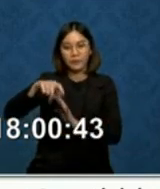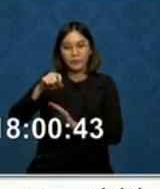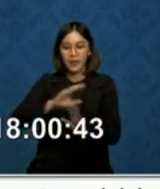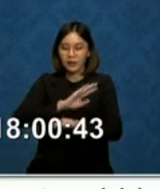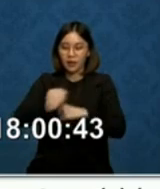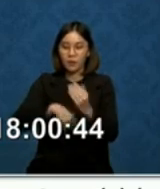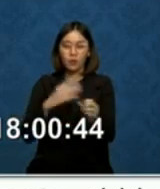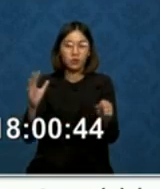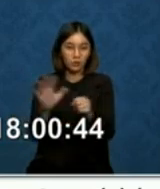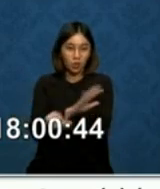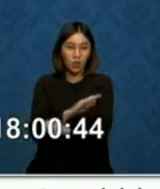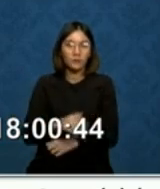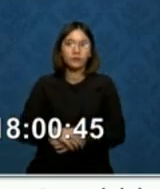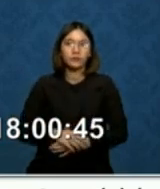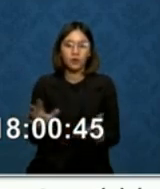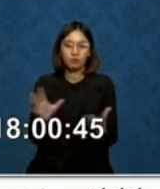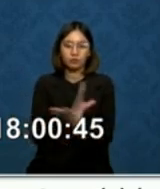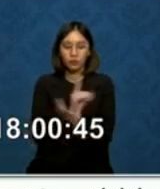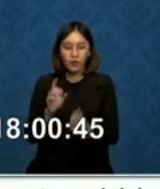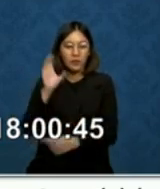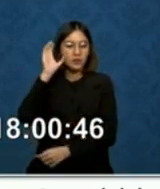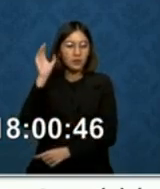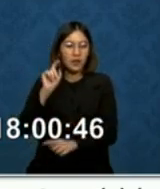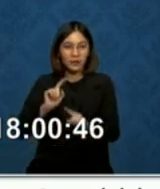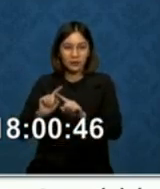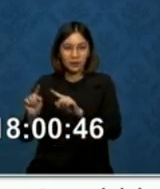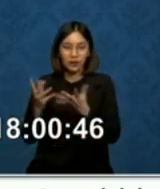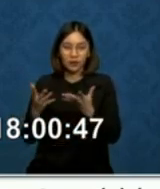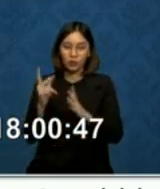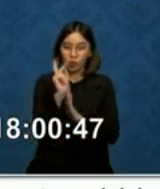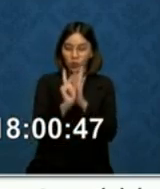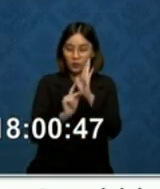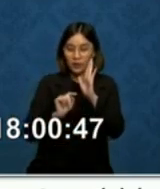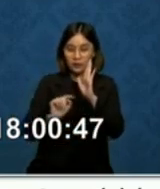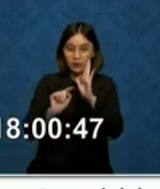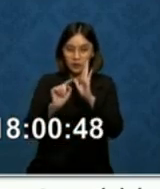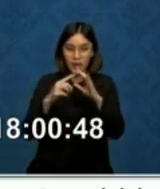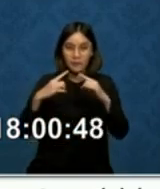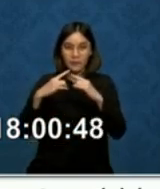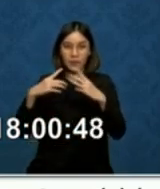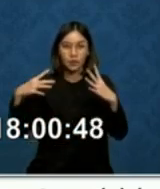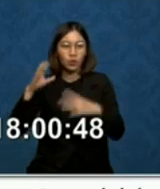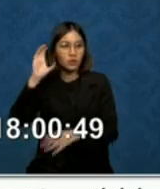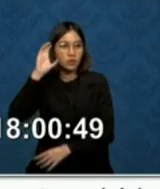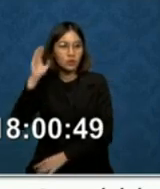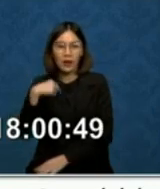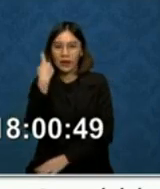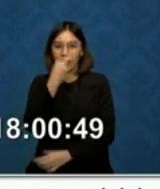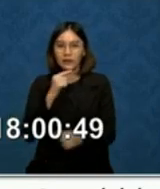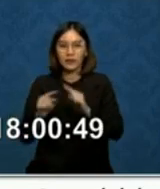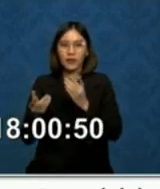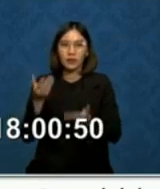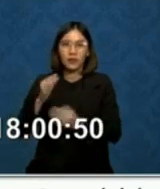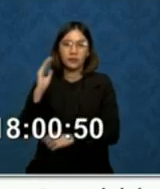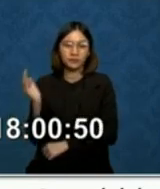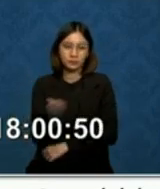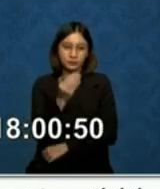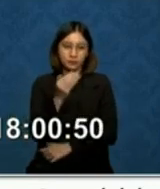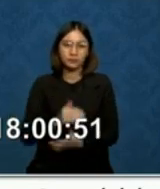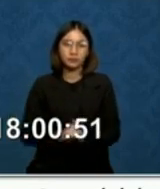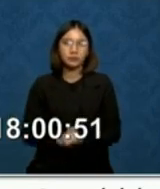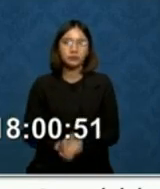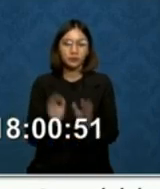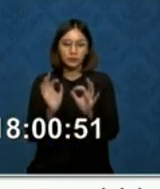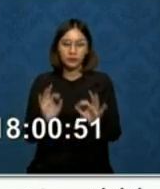คะและความพหุวัฒนธรรมและความเชื่อแม้ว่ากฎหมายนี้จะขัดกับความเชื่อของผู้ใดก็ตามค่ะขอสไลด์ที่3ค่ะ